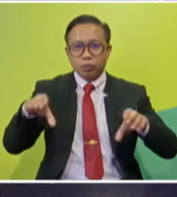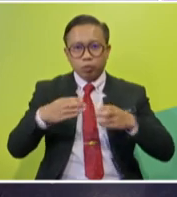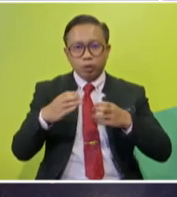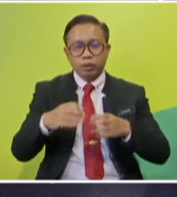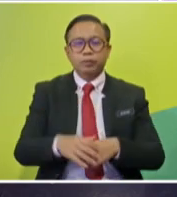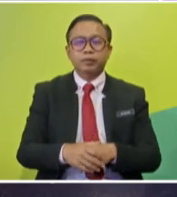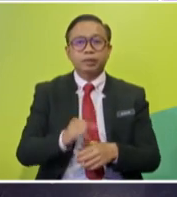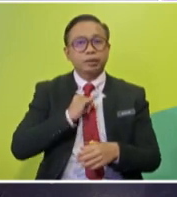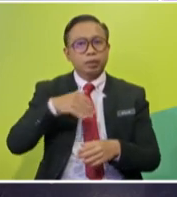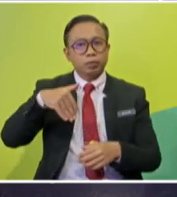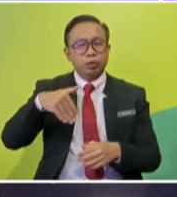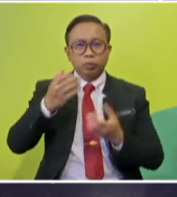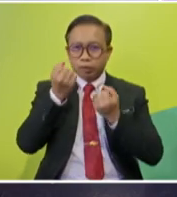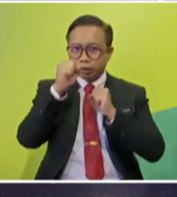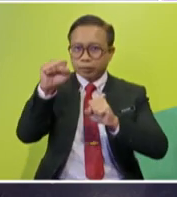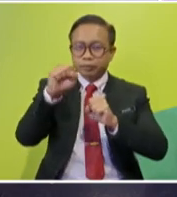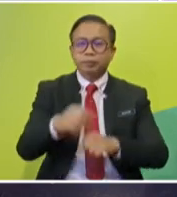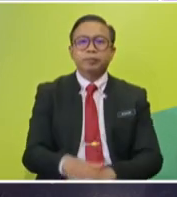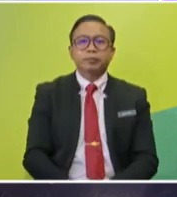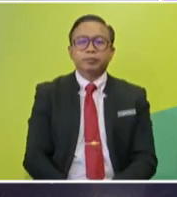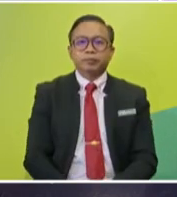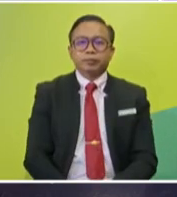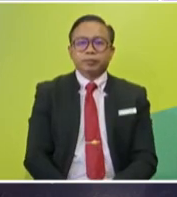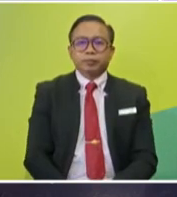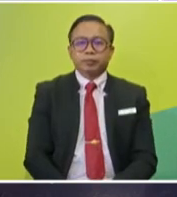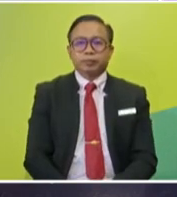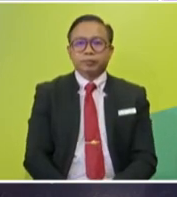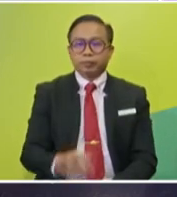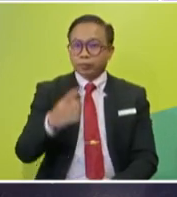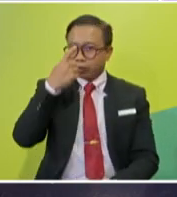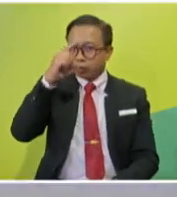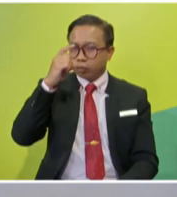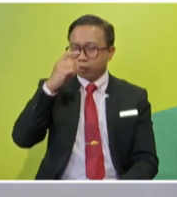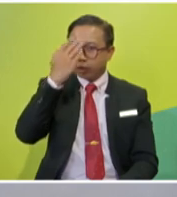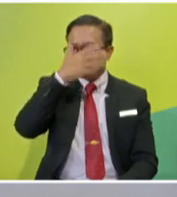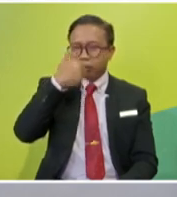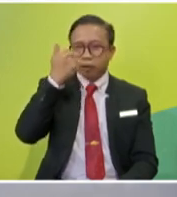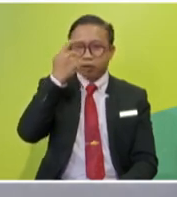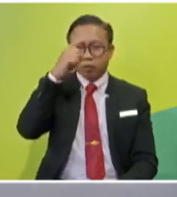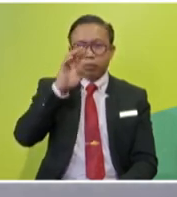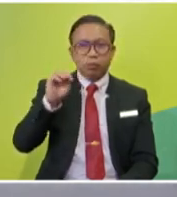masih lagi dalam prosesku yang cantik untuk murid-murid kita nih oke